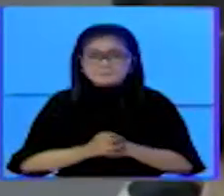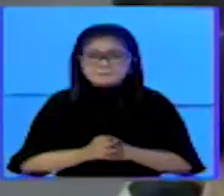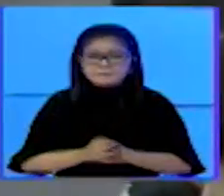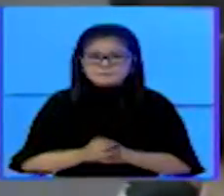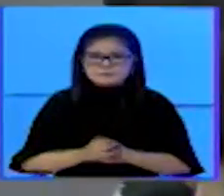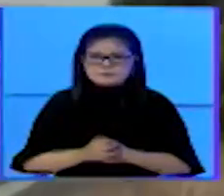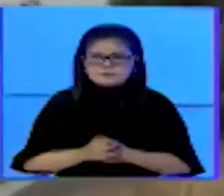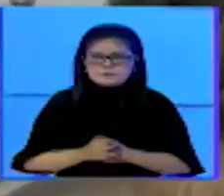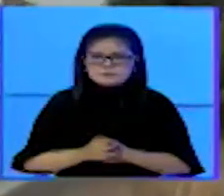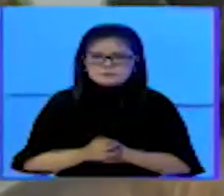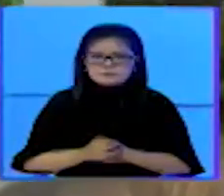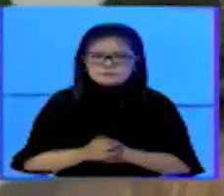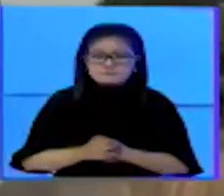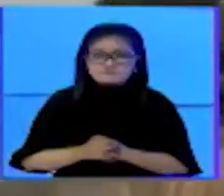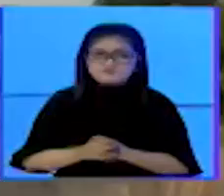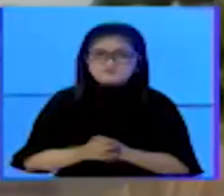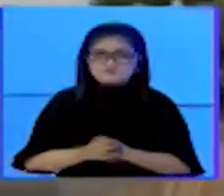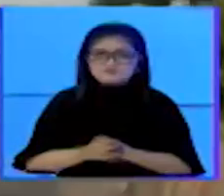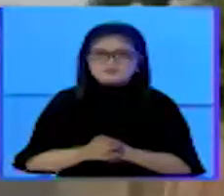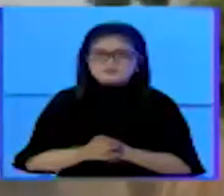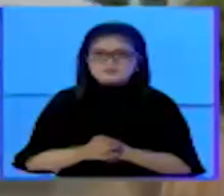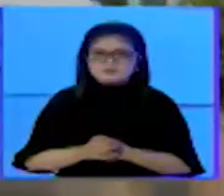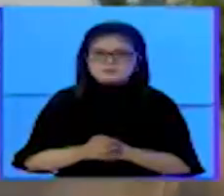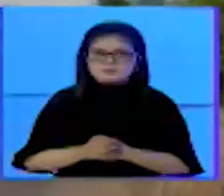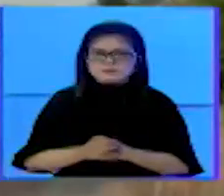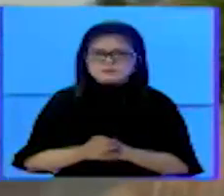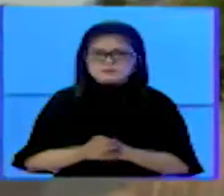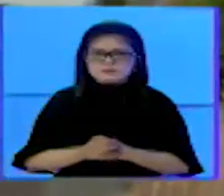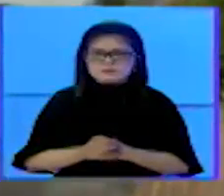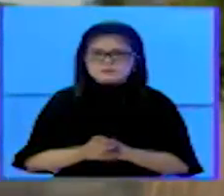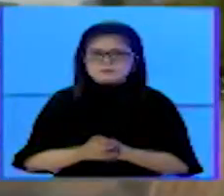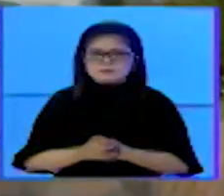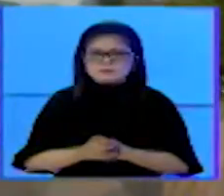Dari Jakarta, Tim Liputan iNews melaporkan.